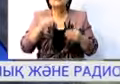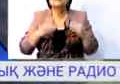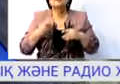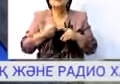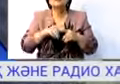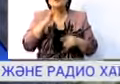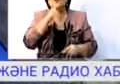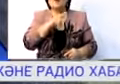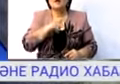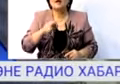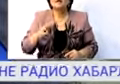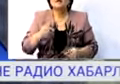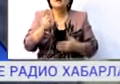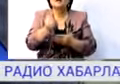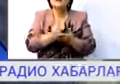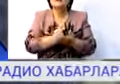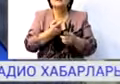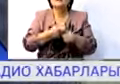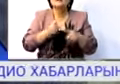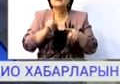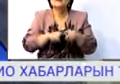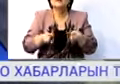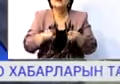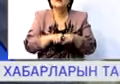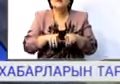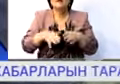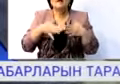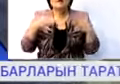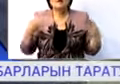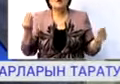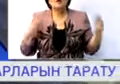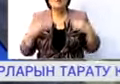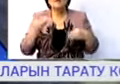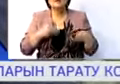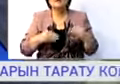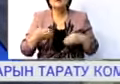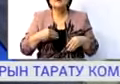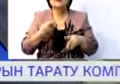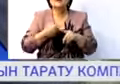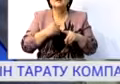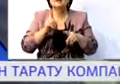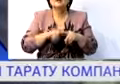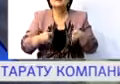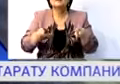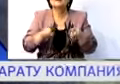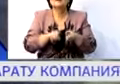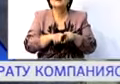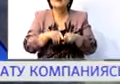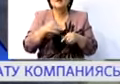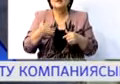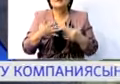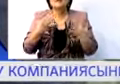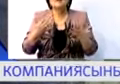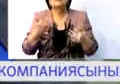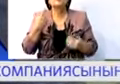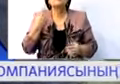сол уақыттағы сақтардың киіміне жапсырылған аңдық стильде жасалған. Екінші мәселе,